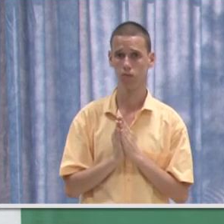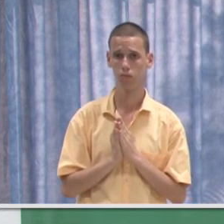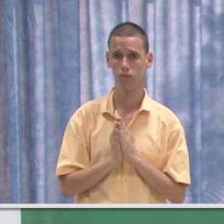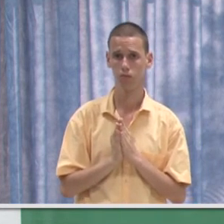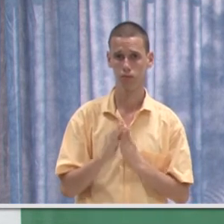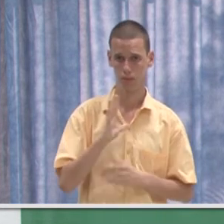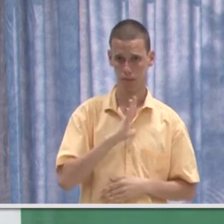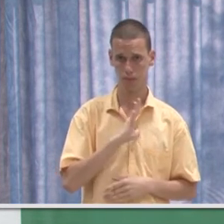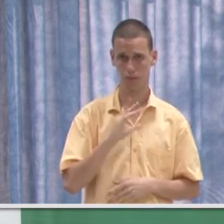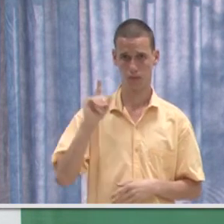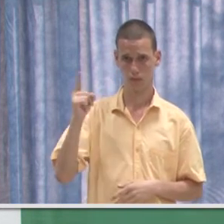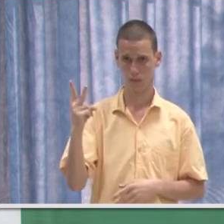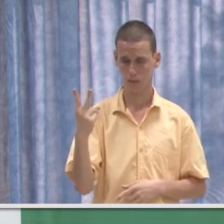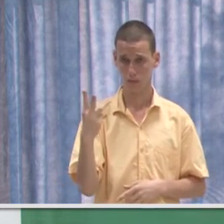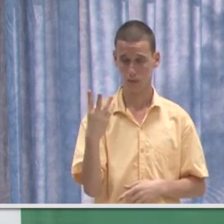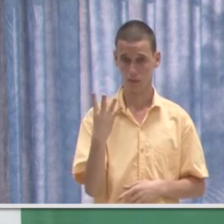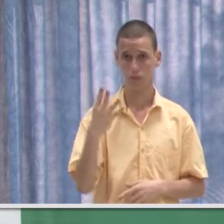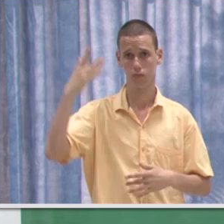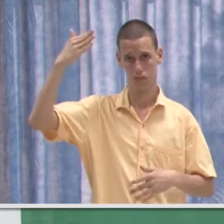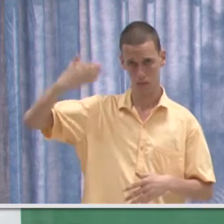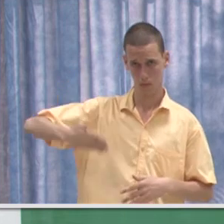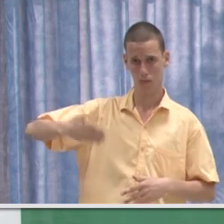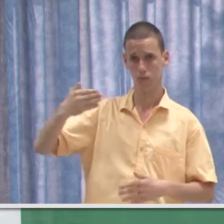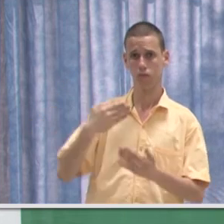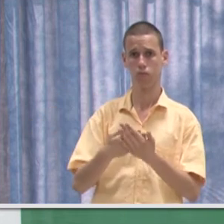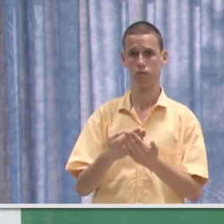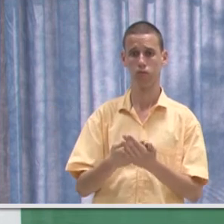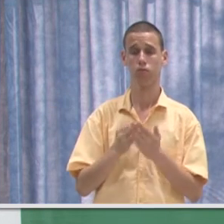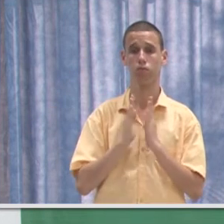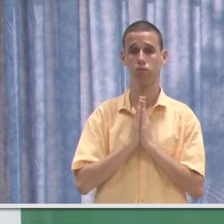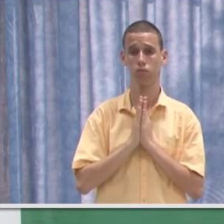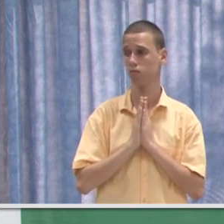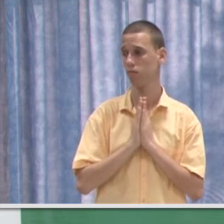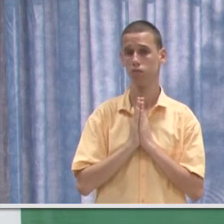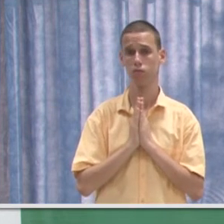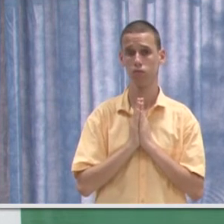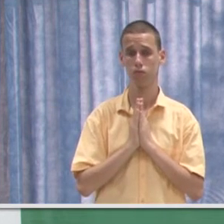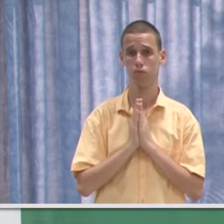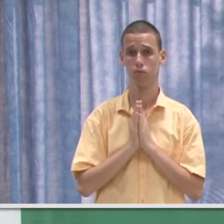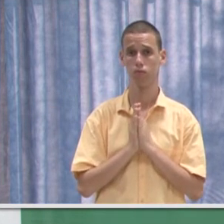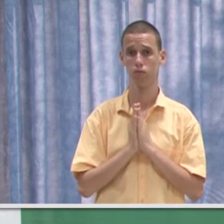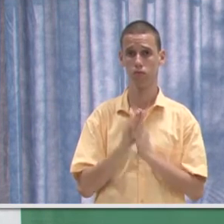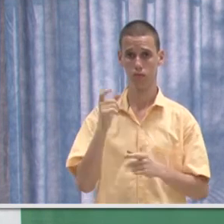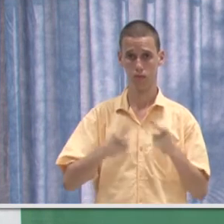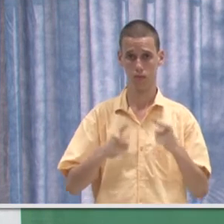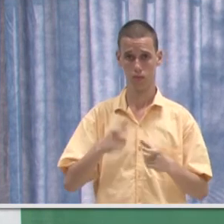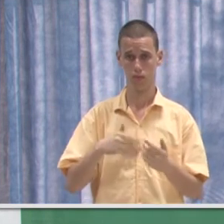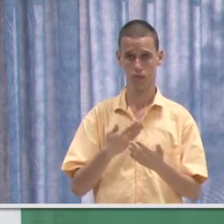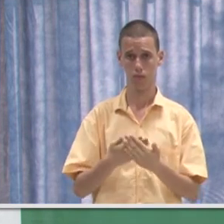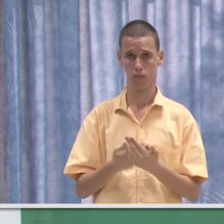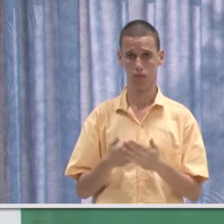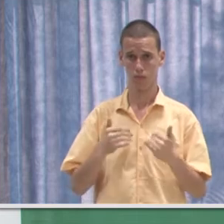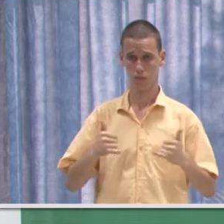stream. Broadcast ça aux autres un canal, je suis content de faire ça. Il y a donc plus accès du monde avec service sans que vous